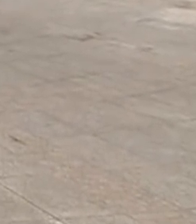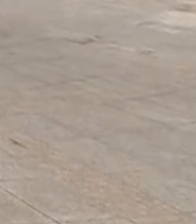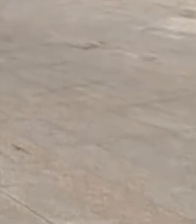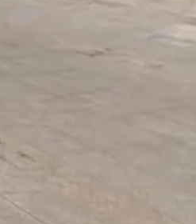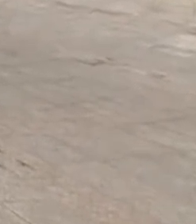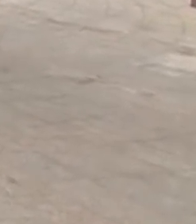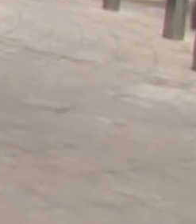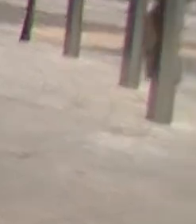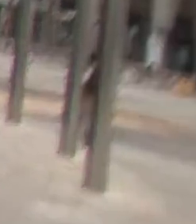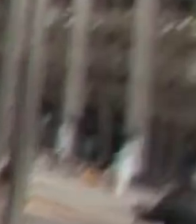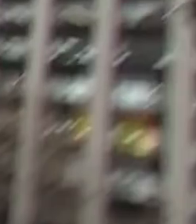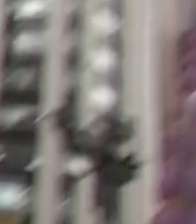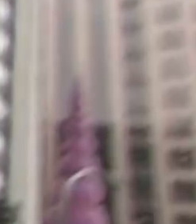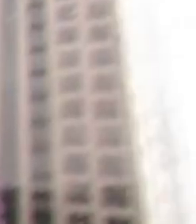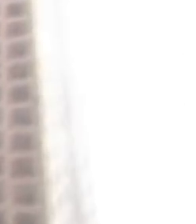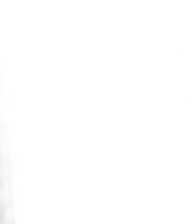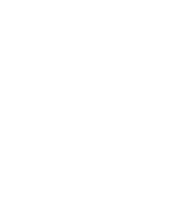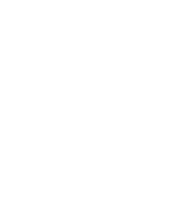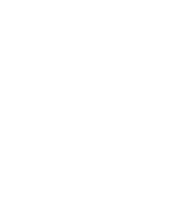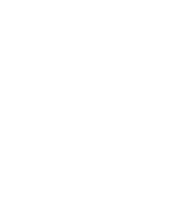잠깐만요.